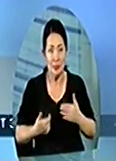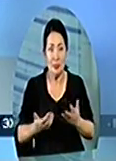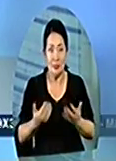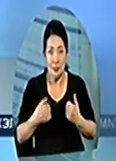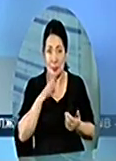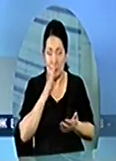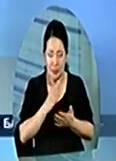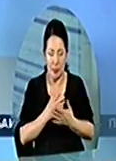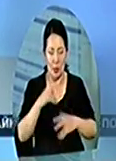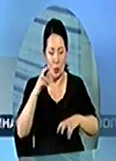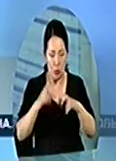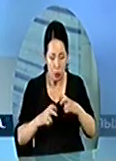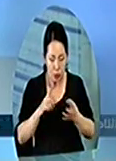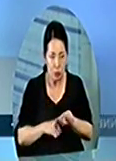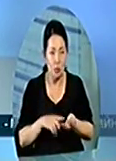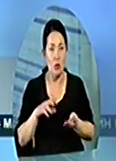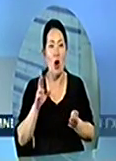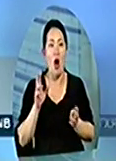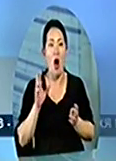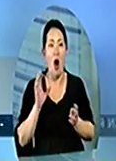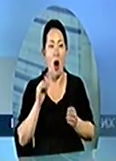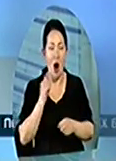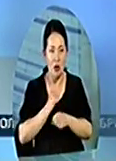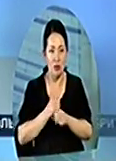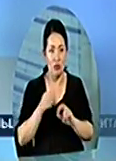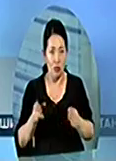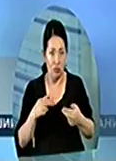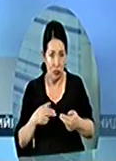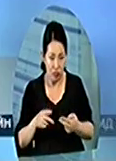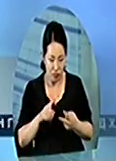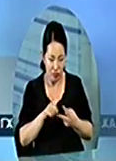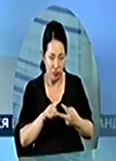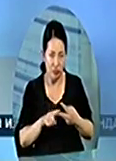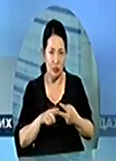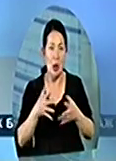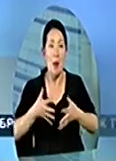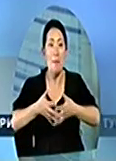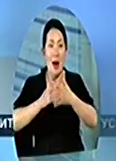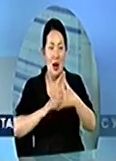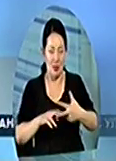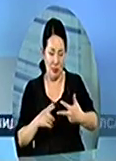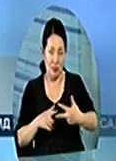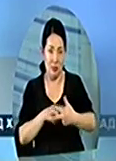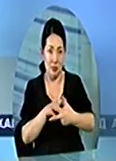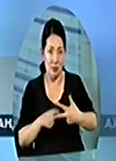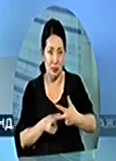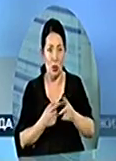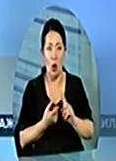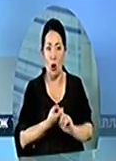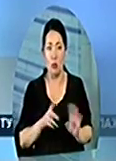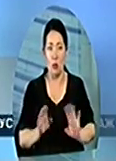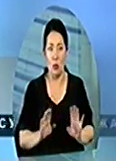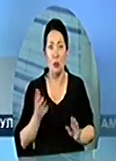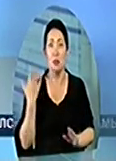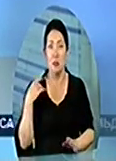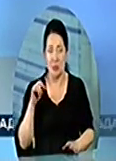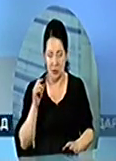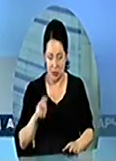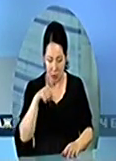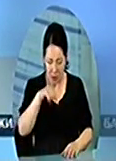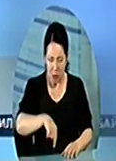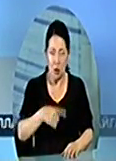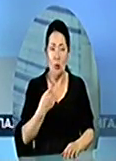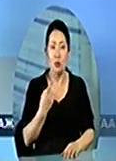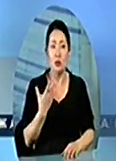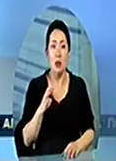дээр, үйлдвэрлэлийн объект, офисын объект дээр байдаг бол орон сууц дээр бол өнөөдрийн хууль тогтоомжийн хүрээнд бол хамаардаггүй байж байгаа. Тэгэхээр 150 метр квадратаас